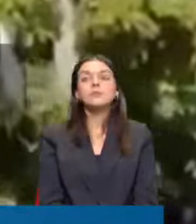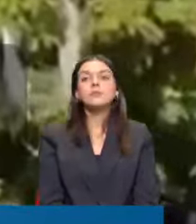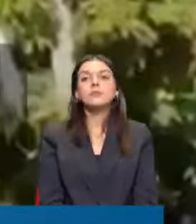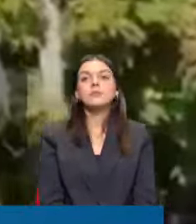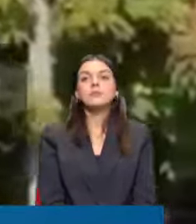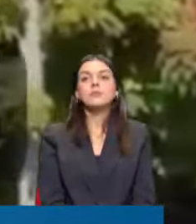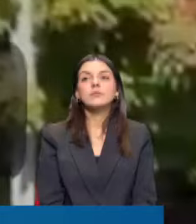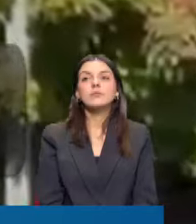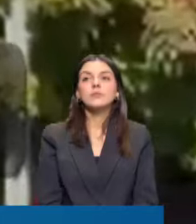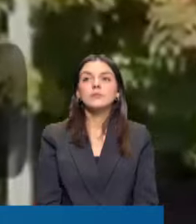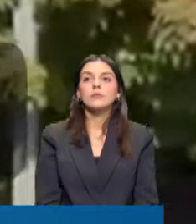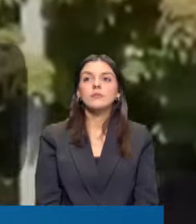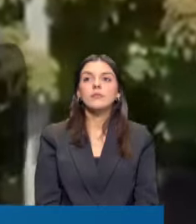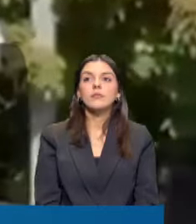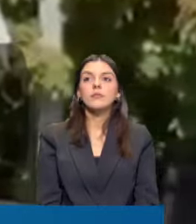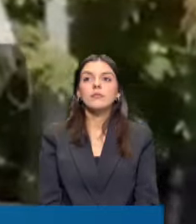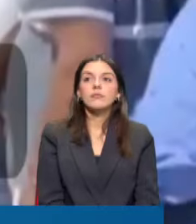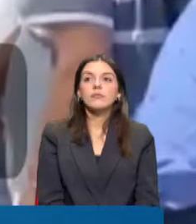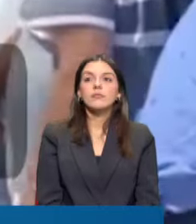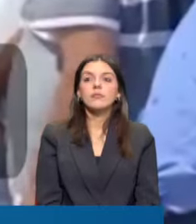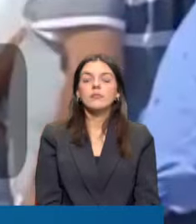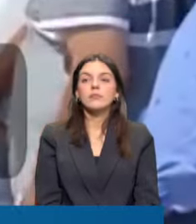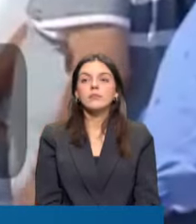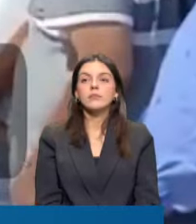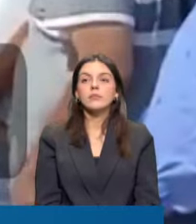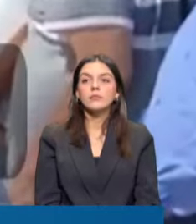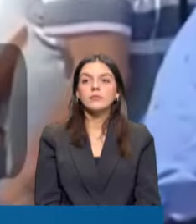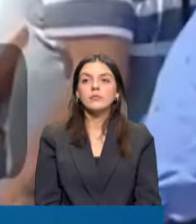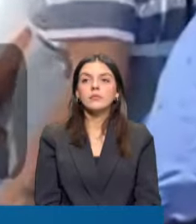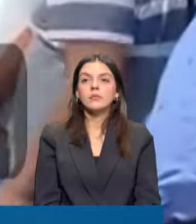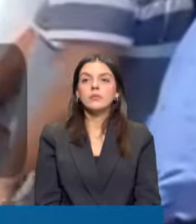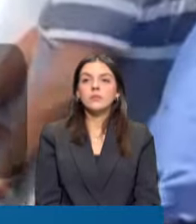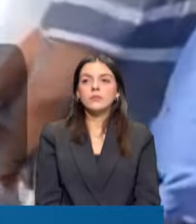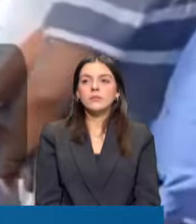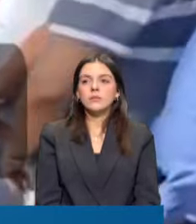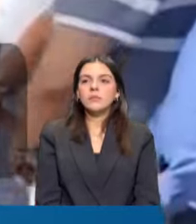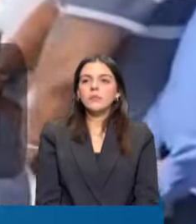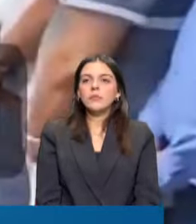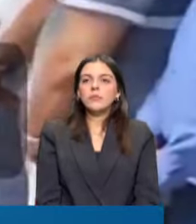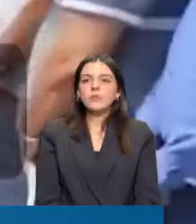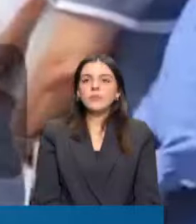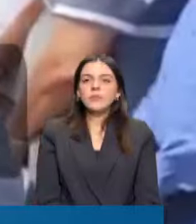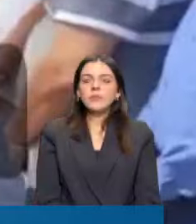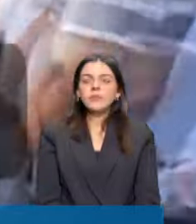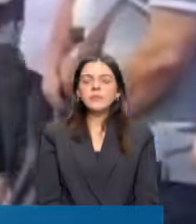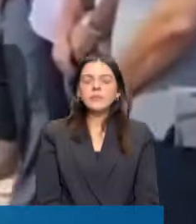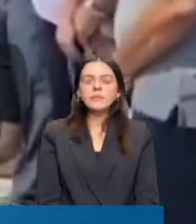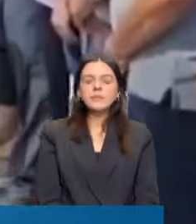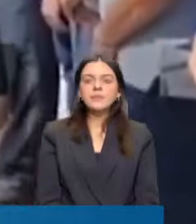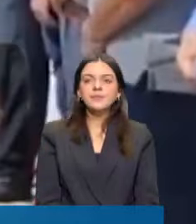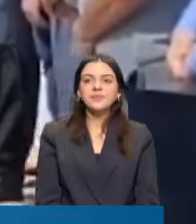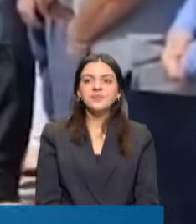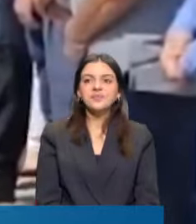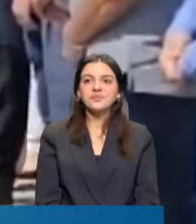pankartını yerine bu pankart niçin asılıyor? Şehit Kamil Gazi Mustafa'nın izinde gittiği için şehit oldu.